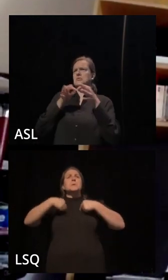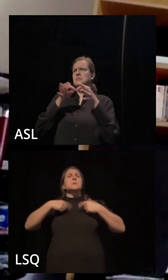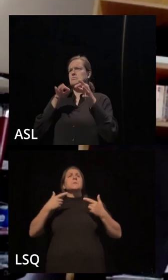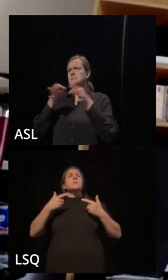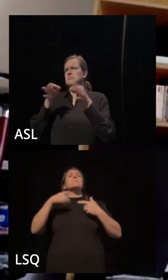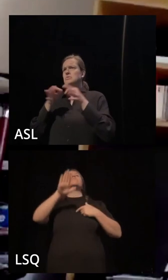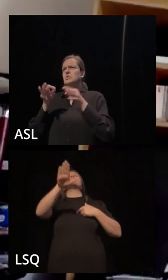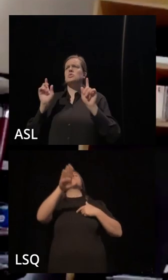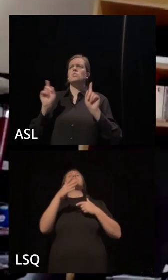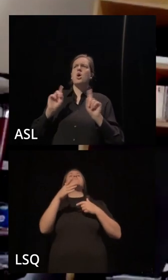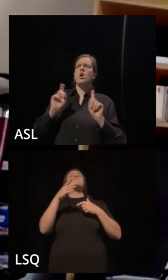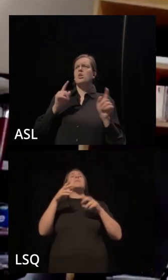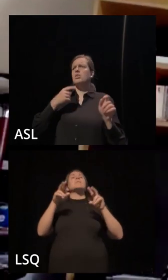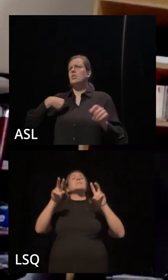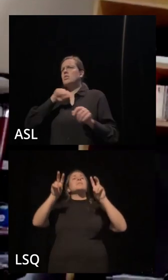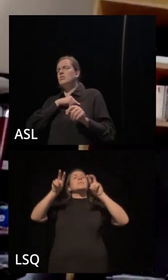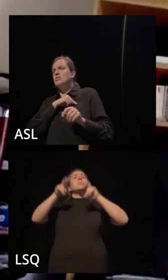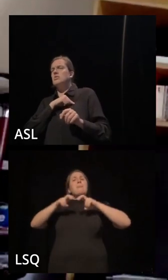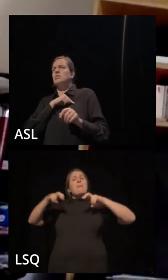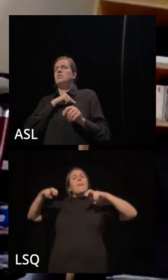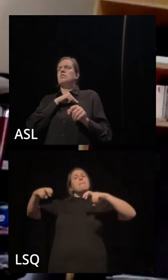ronde s'intitule